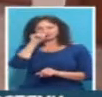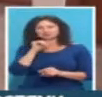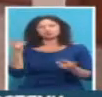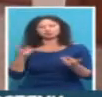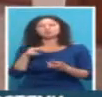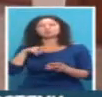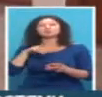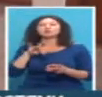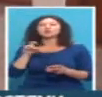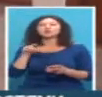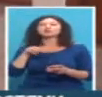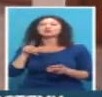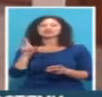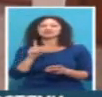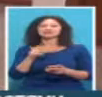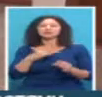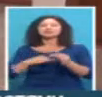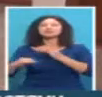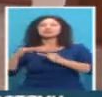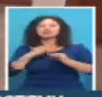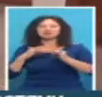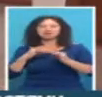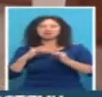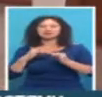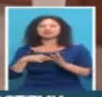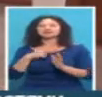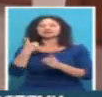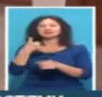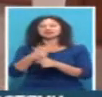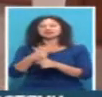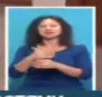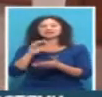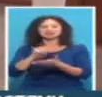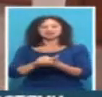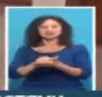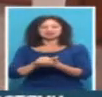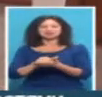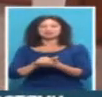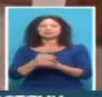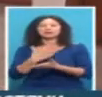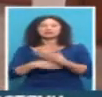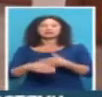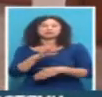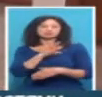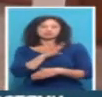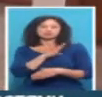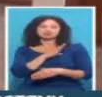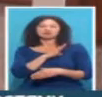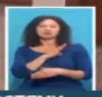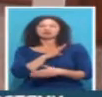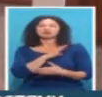протез. Мы тоже здесь посовещались, и как раз с начальником отдела занятости социальных программ мы отпишем ходатайство на